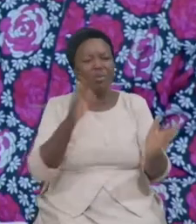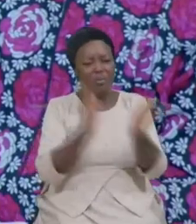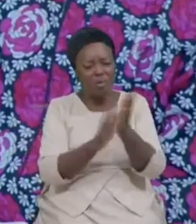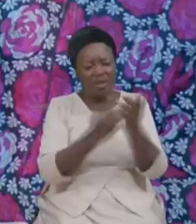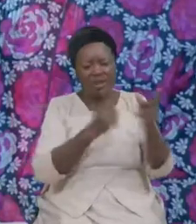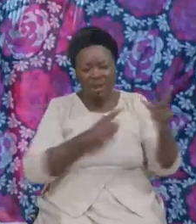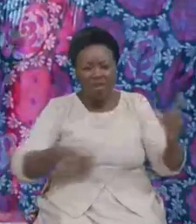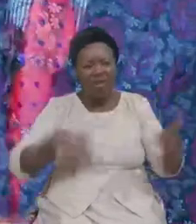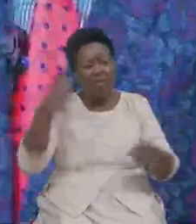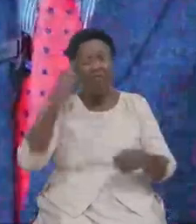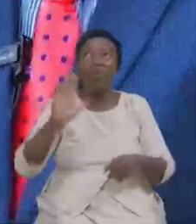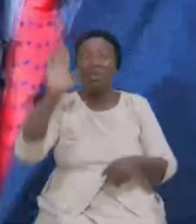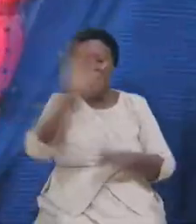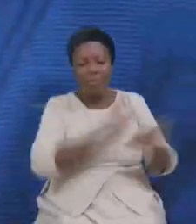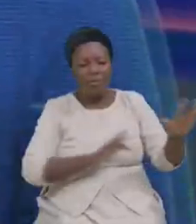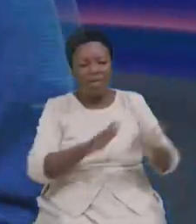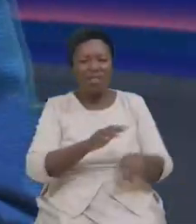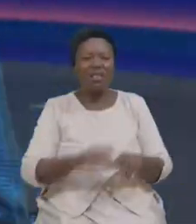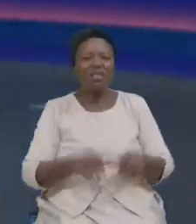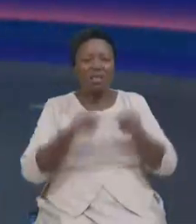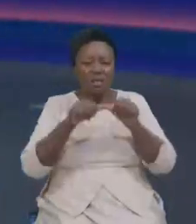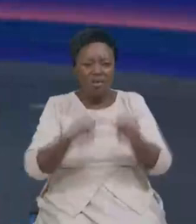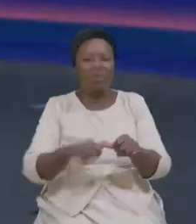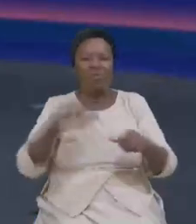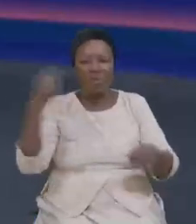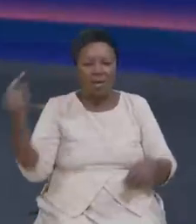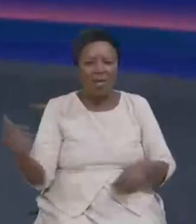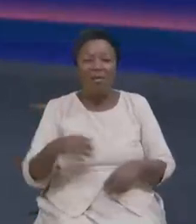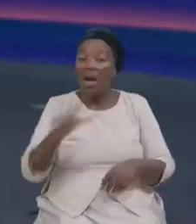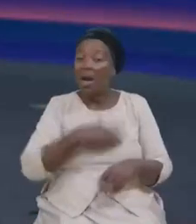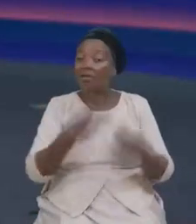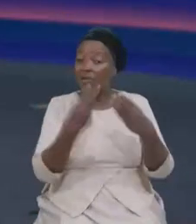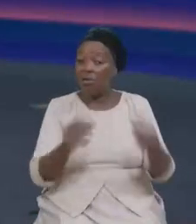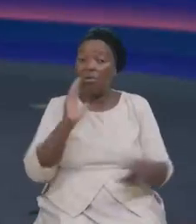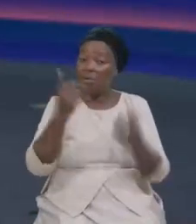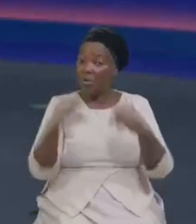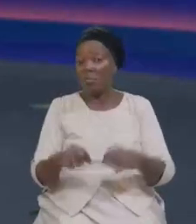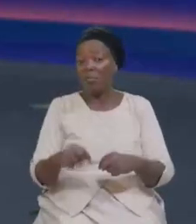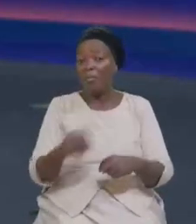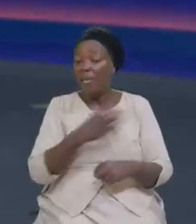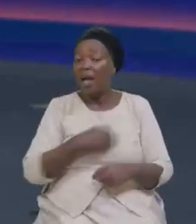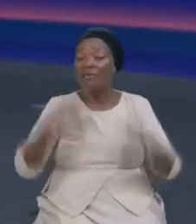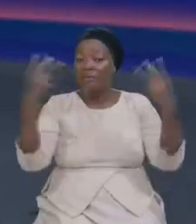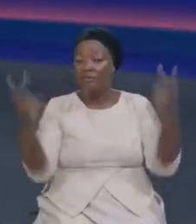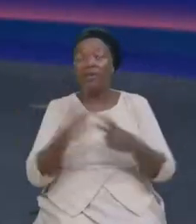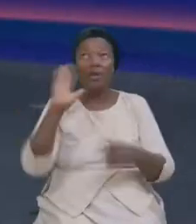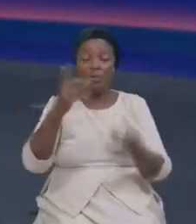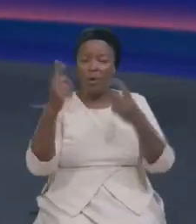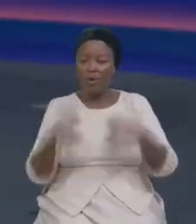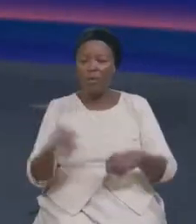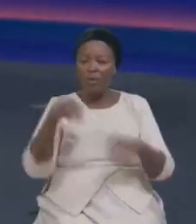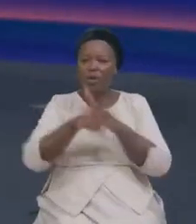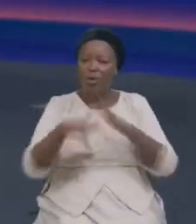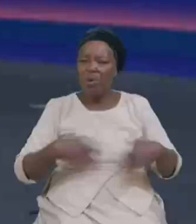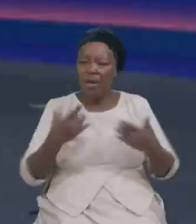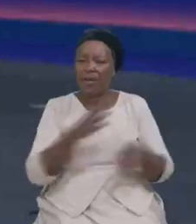à toujours. Et ta solution viendra. Et le triomphe viendra dans ta vie.